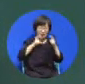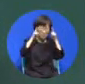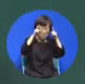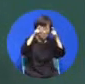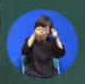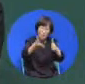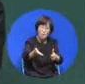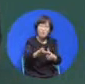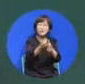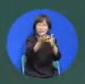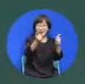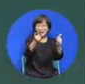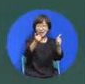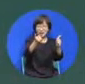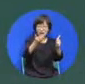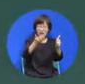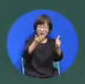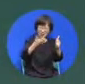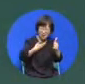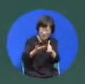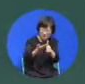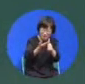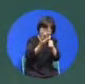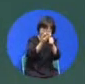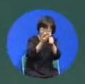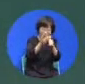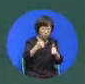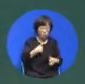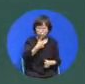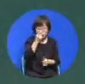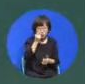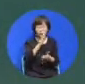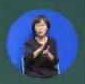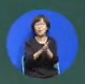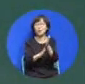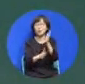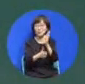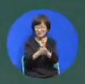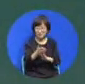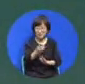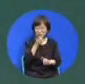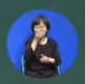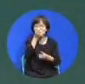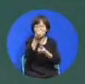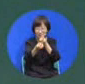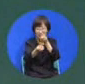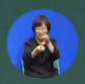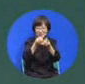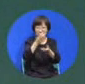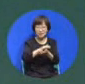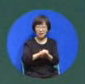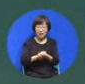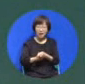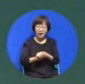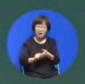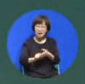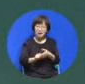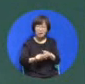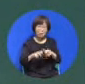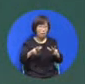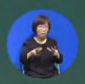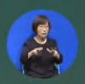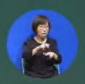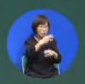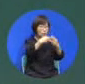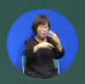부족함이 없다. Of course it includes the nighttime too, but Psalm 23 verse 1 says the Lord is my shepherd I shall not be in want. 지금 너무 고난 가운데 묶인